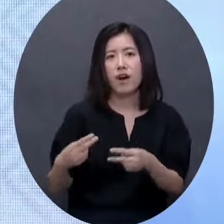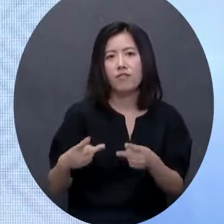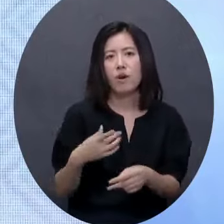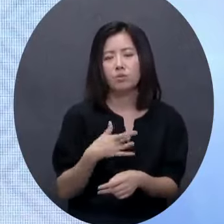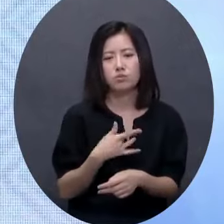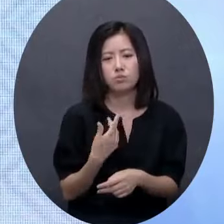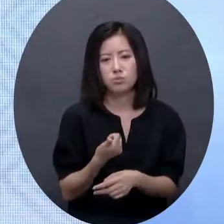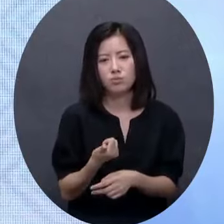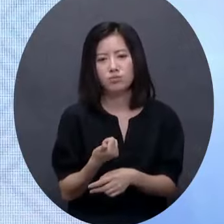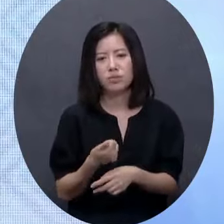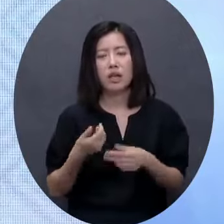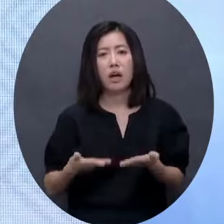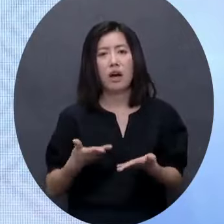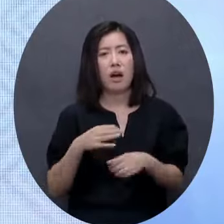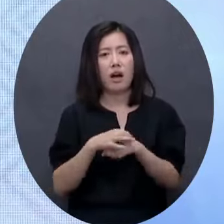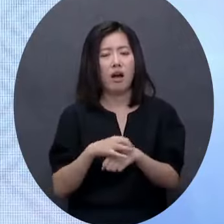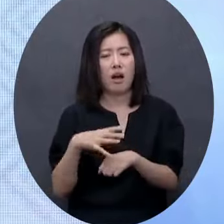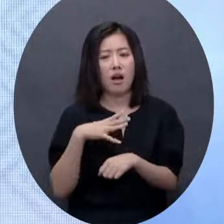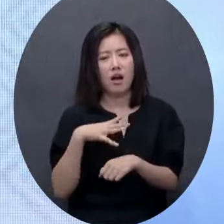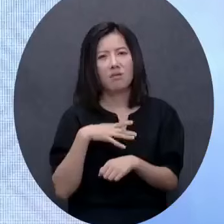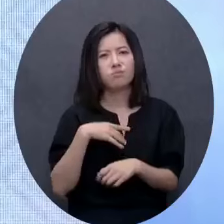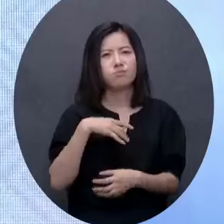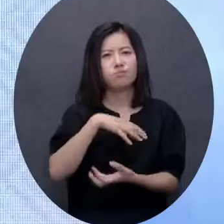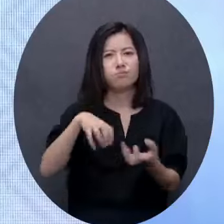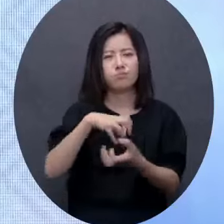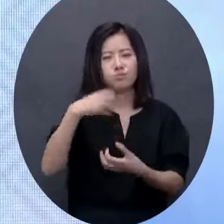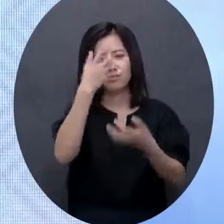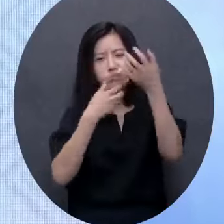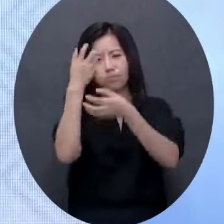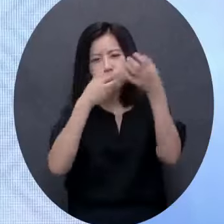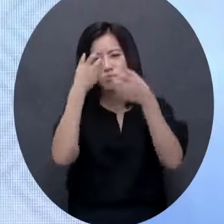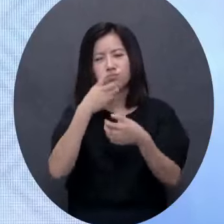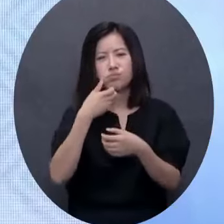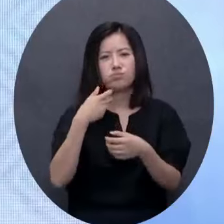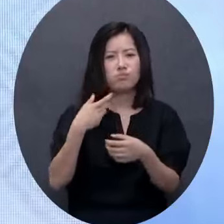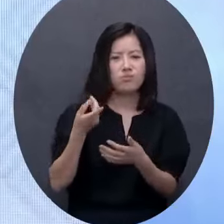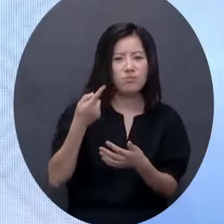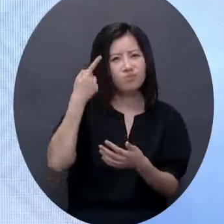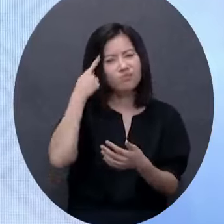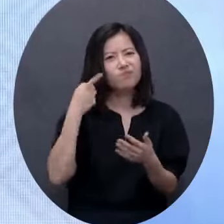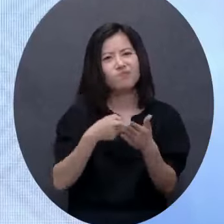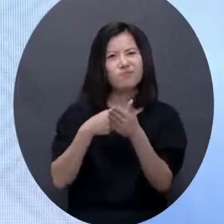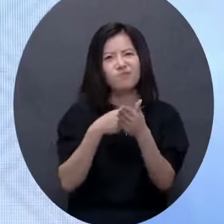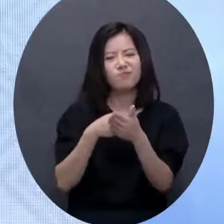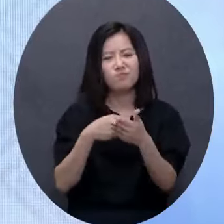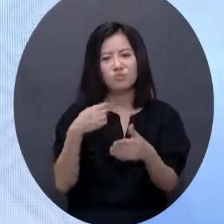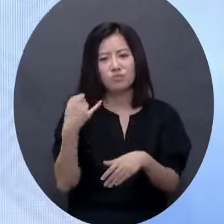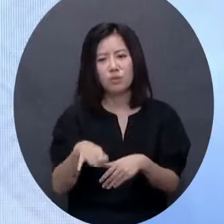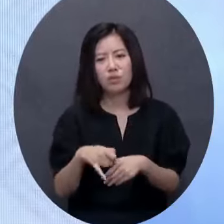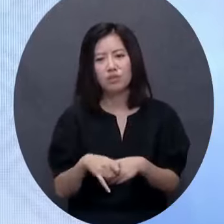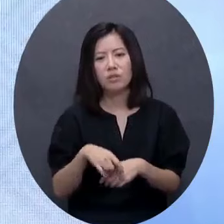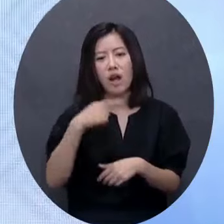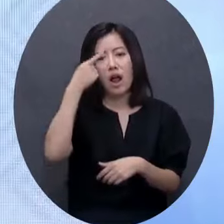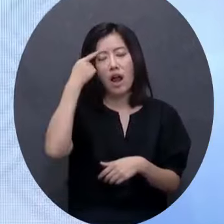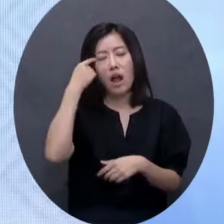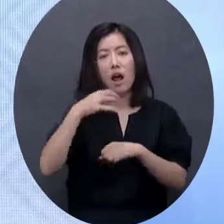义。当前国际形势变乱交织，不确定难预料因素明显增多，澜